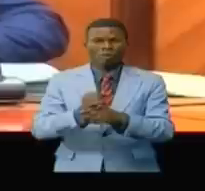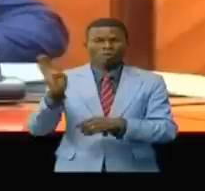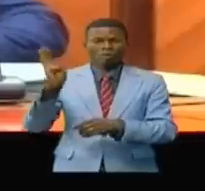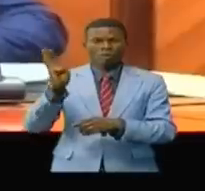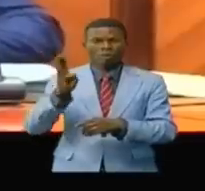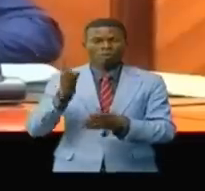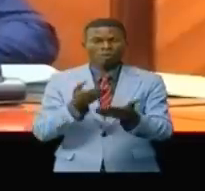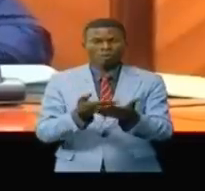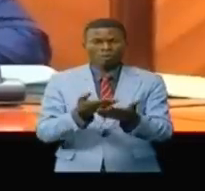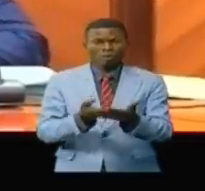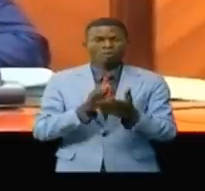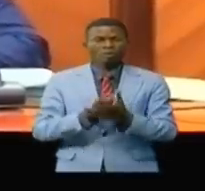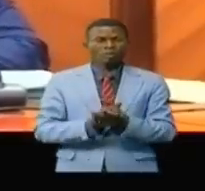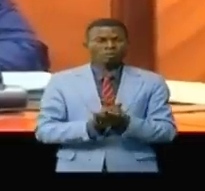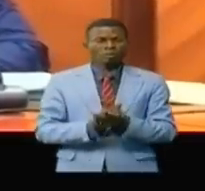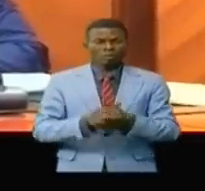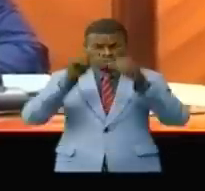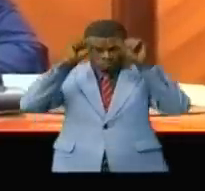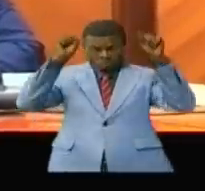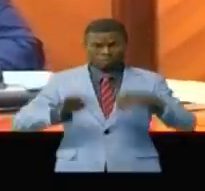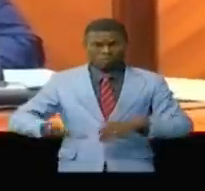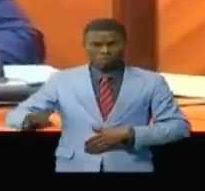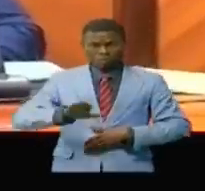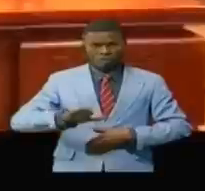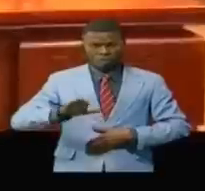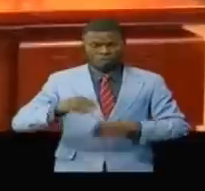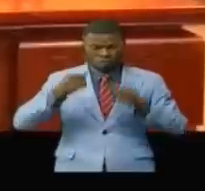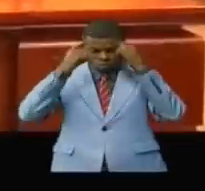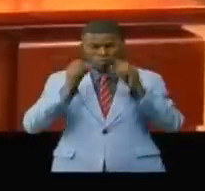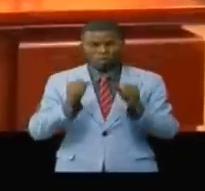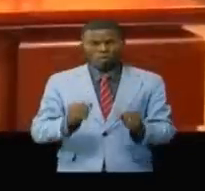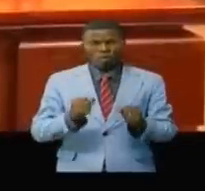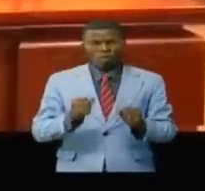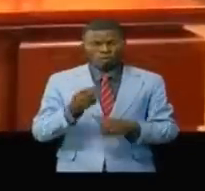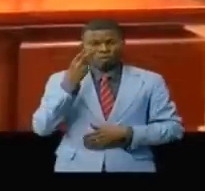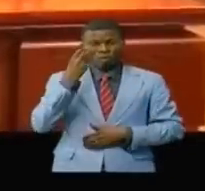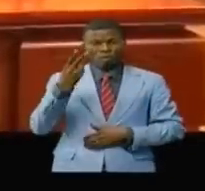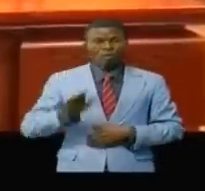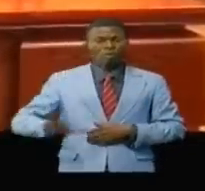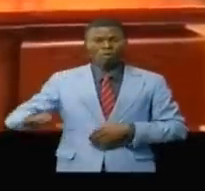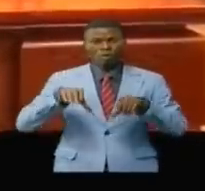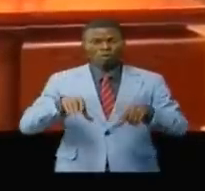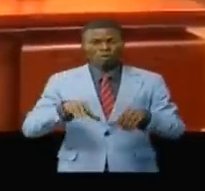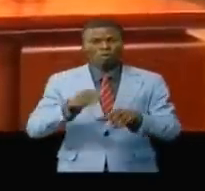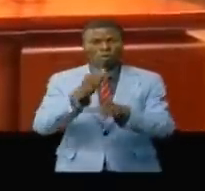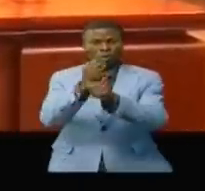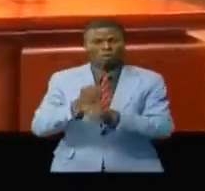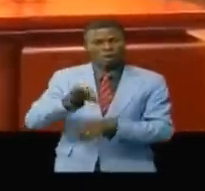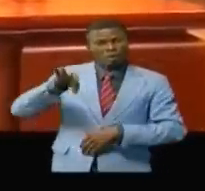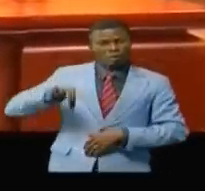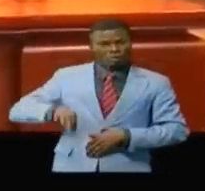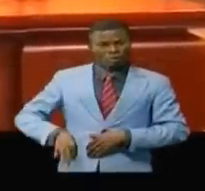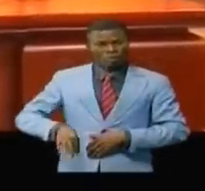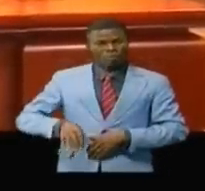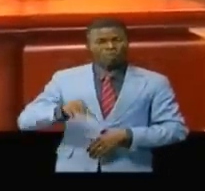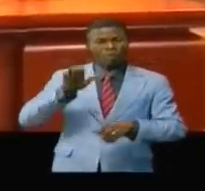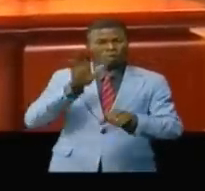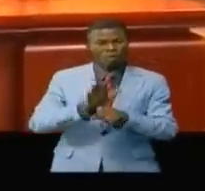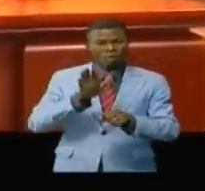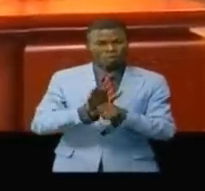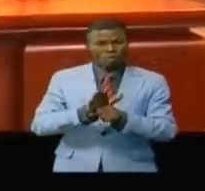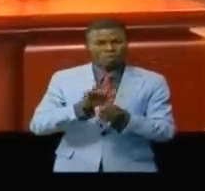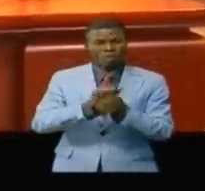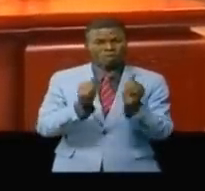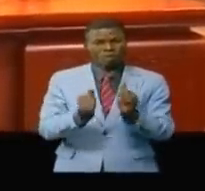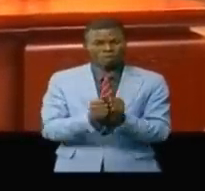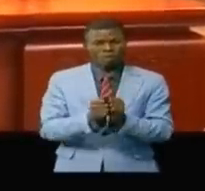rotin. Le président de la République est déterminé à voir notre pays tirer les profits des avantages liés au